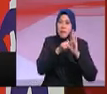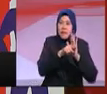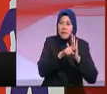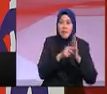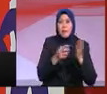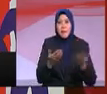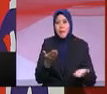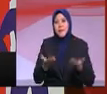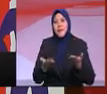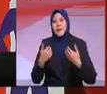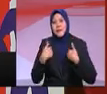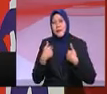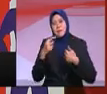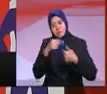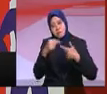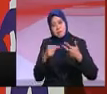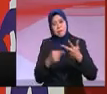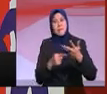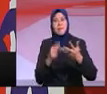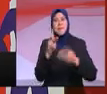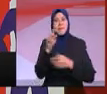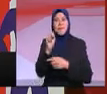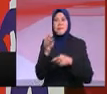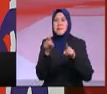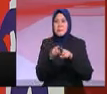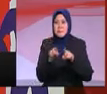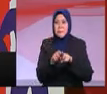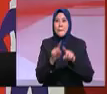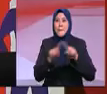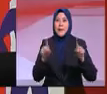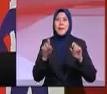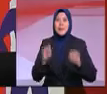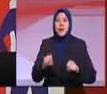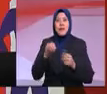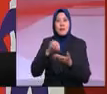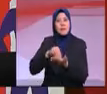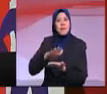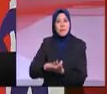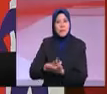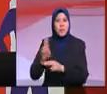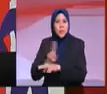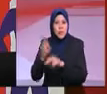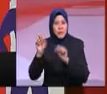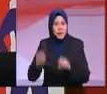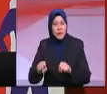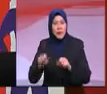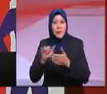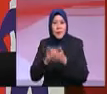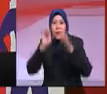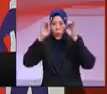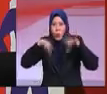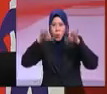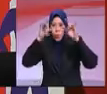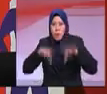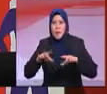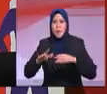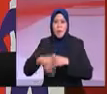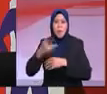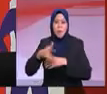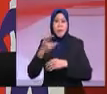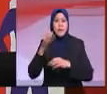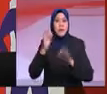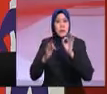Jadi kita ada 2-3 kes yang kita kesan begitu. Tapi kita kena terima pakai ini sebagai satu ujian saringan.